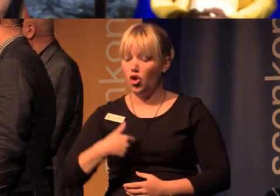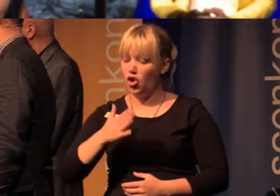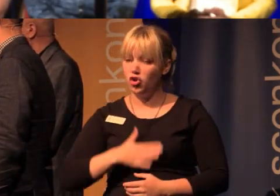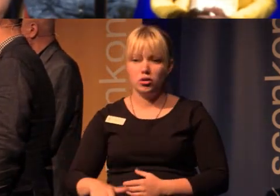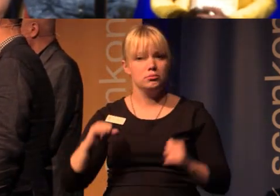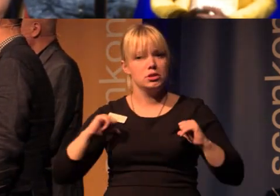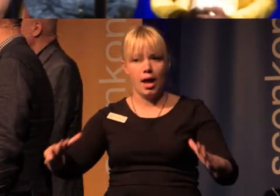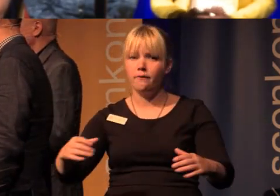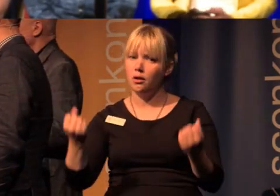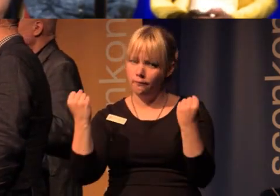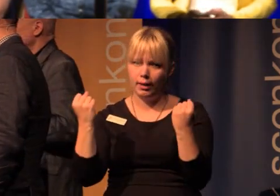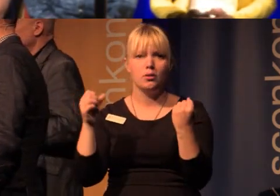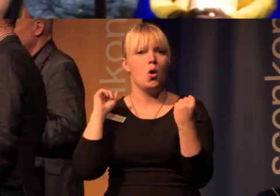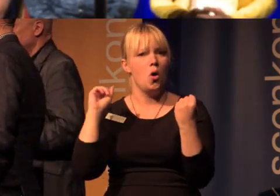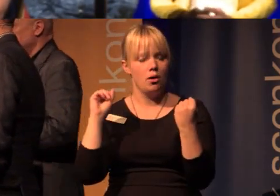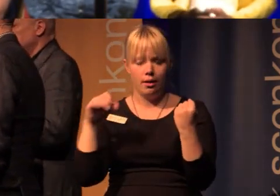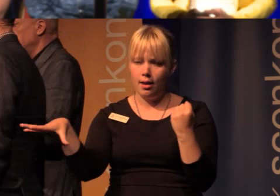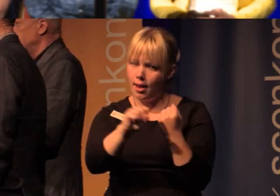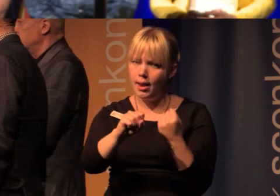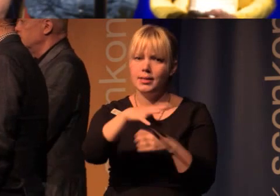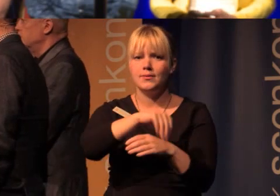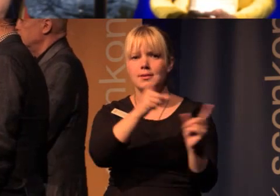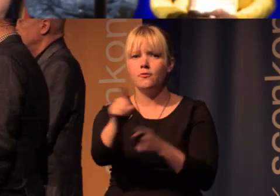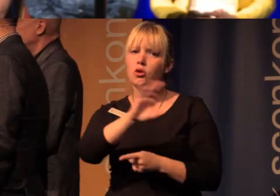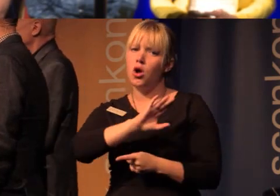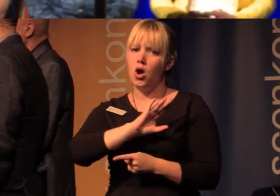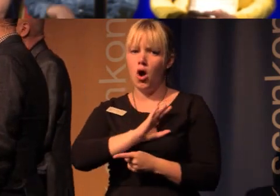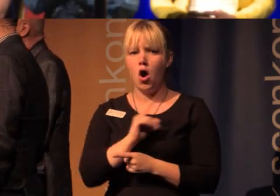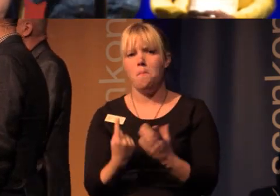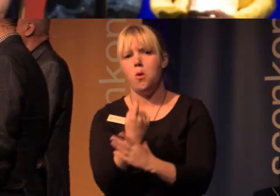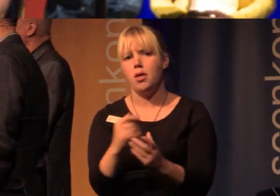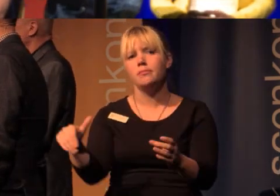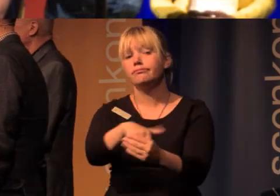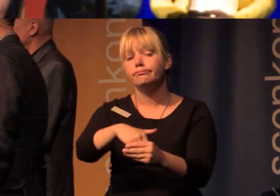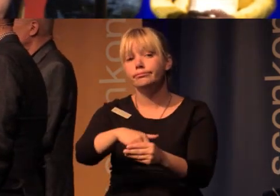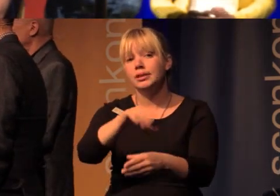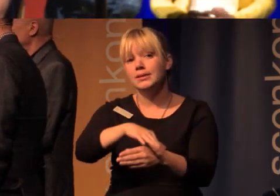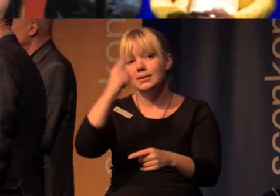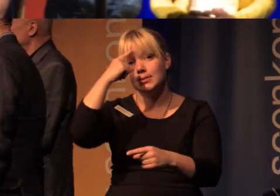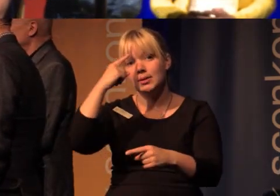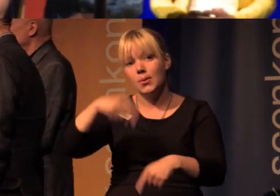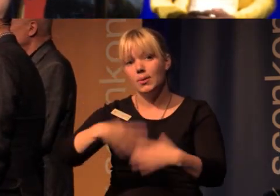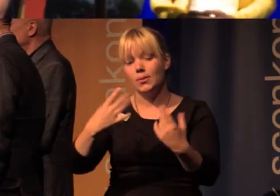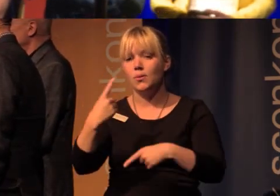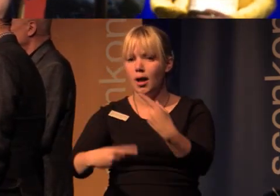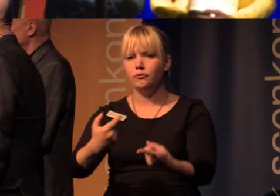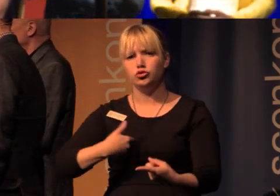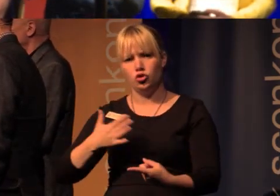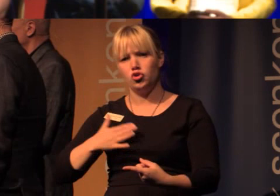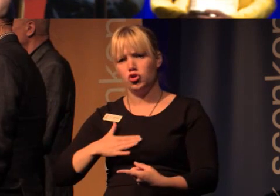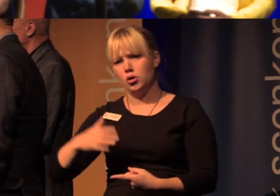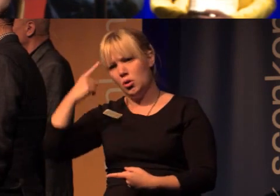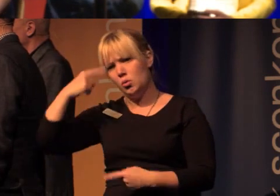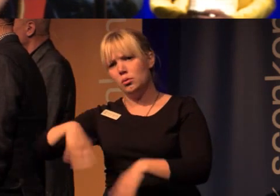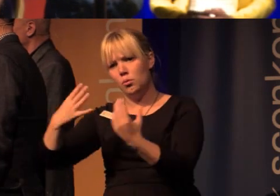ha ett samhälle som håller ihop att hela svenska folket får tillgång till det här kulturarvet. Och det är också det som kulturpolitiken borde återföras till, att prioritera